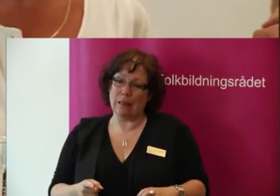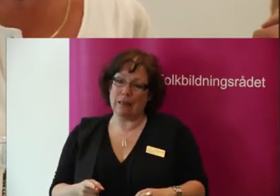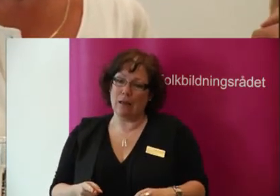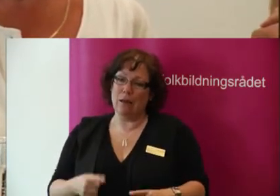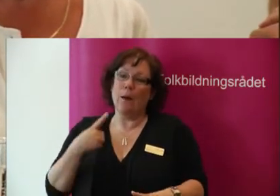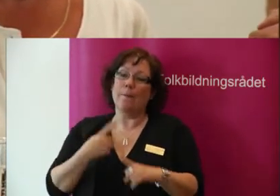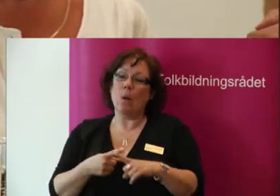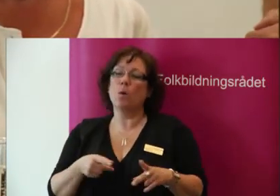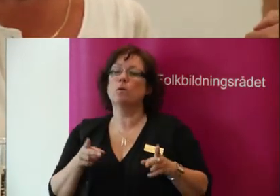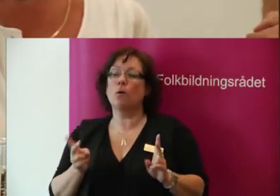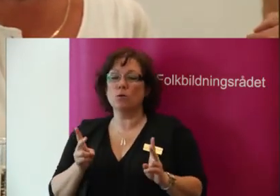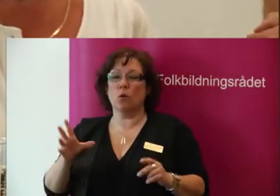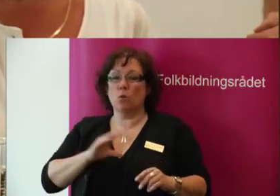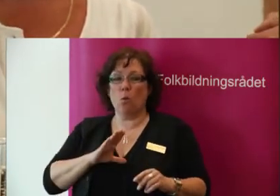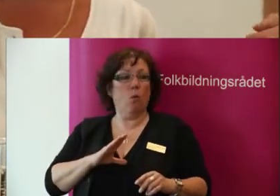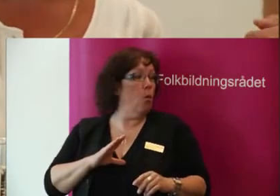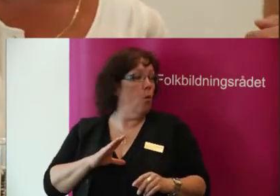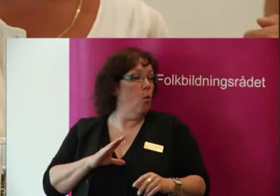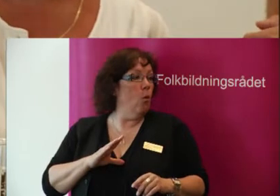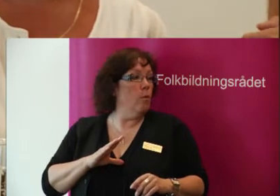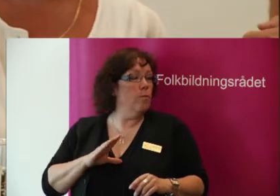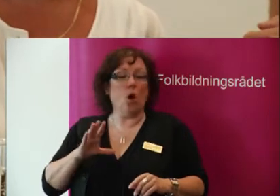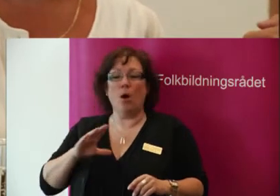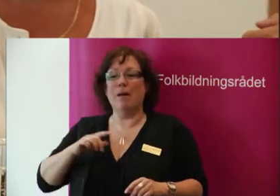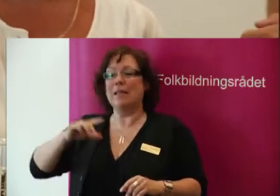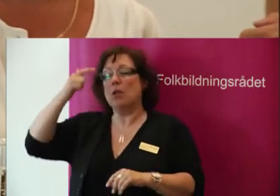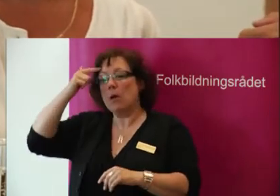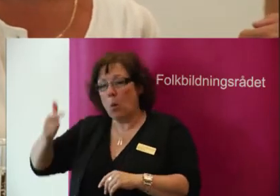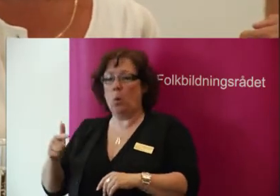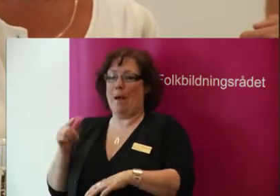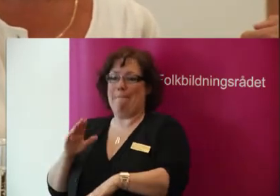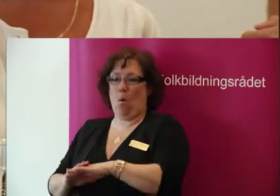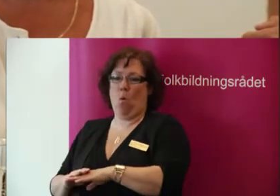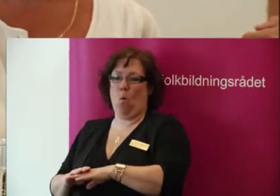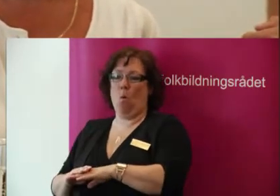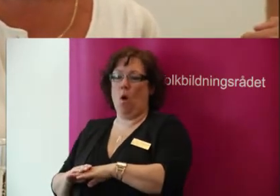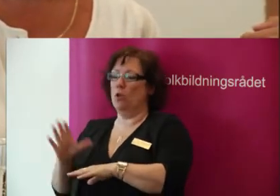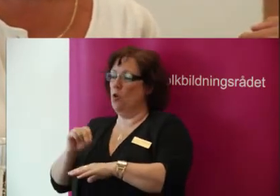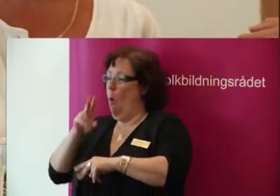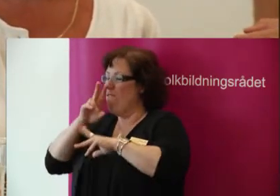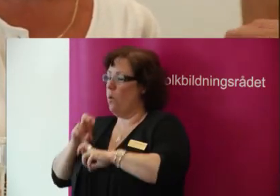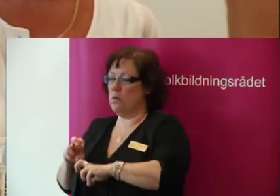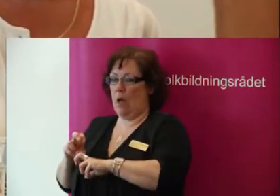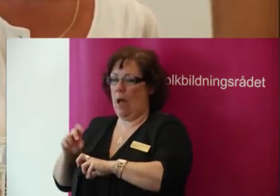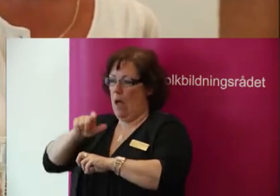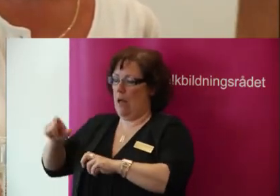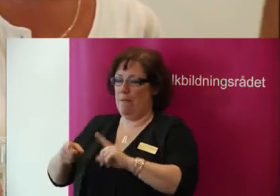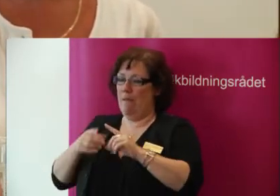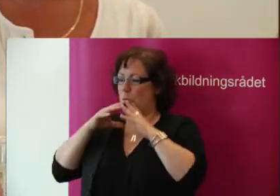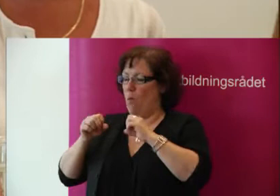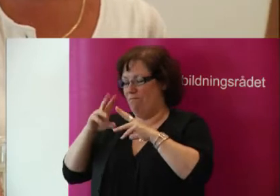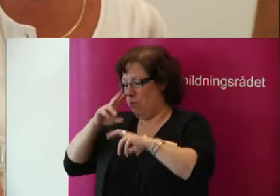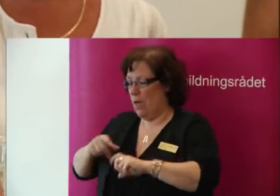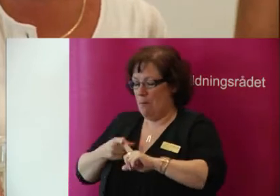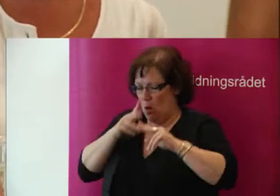ju en tro på, jag sa inte övertro, en tro på när forskarna tittar på den verksamheten man har. Och om